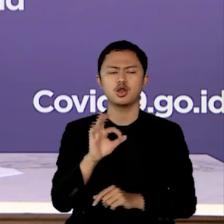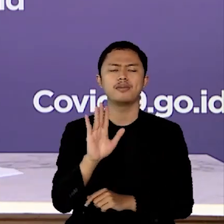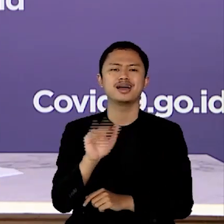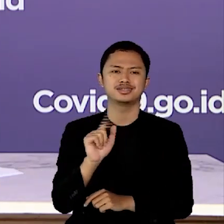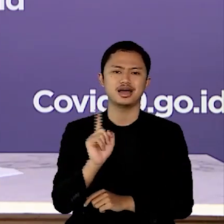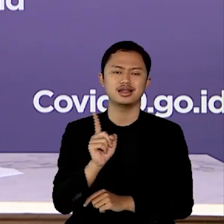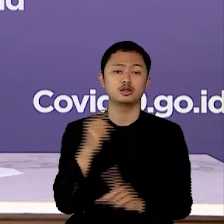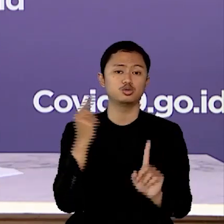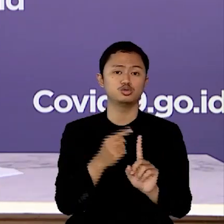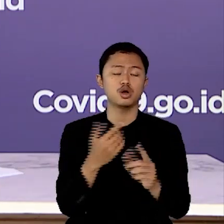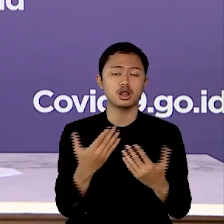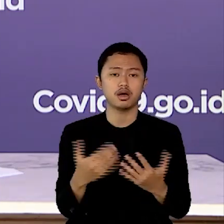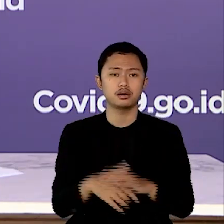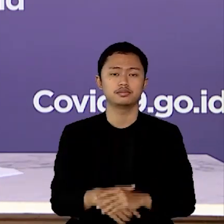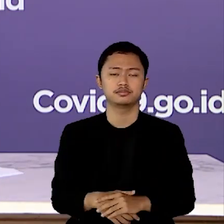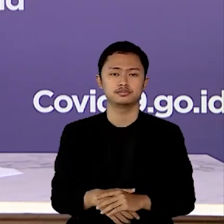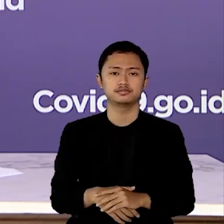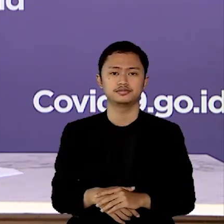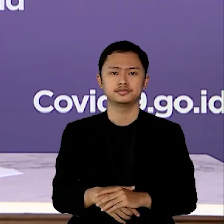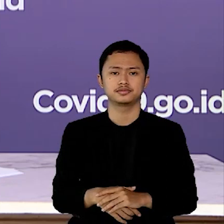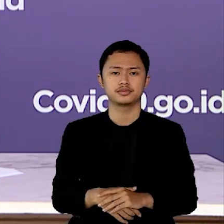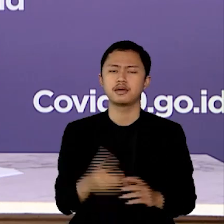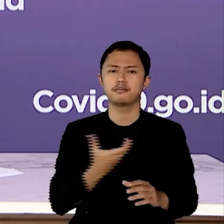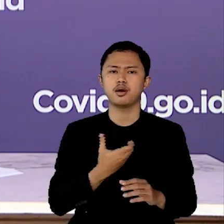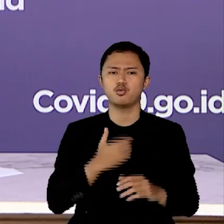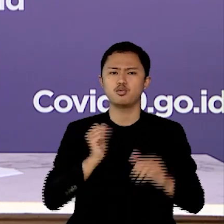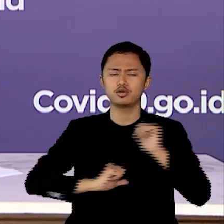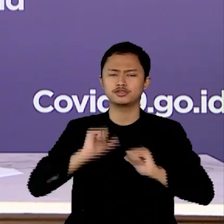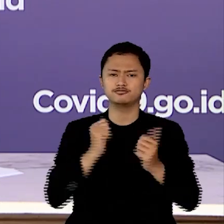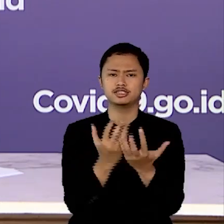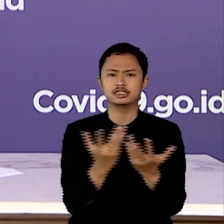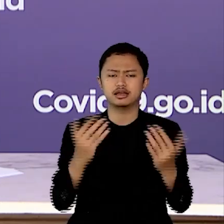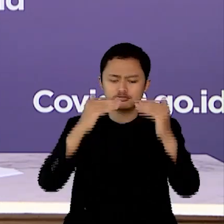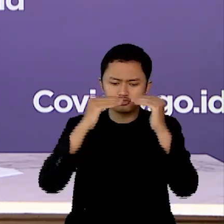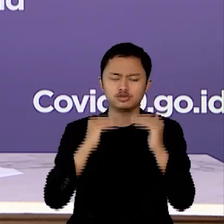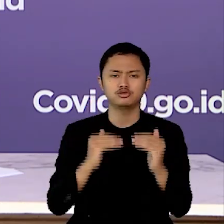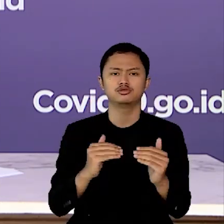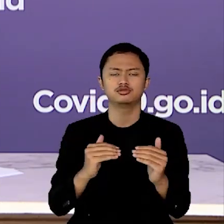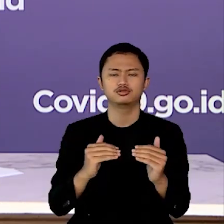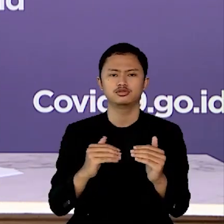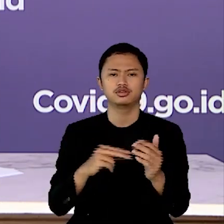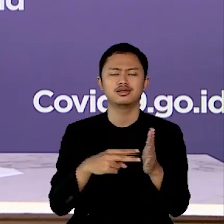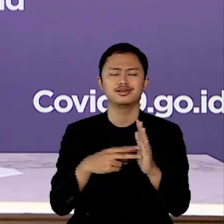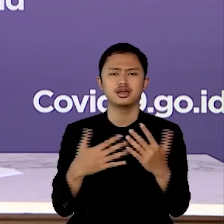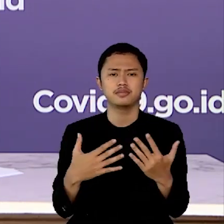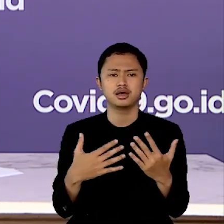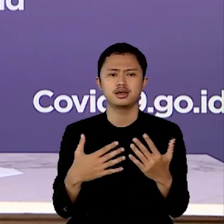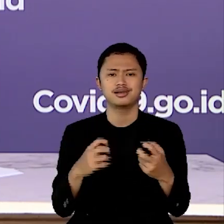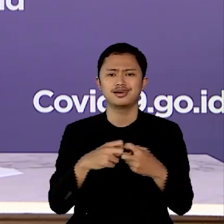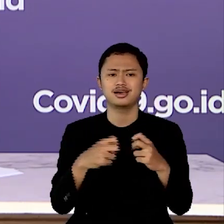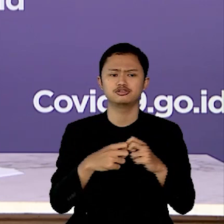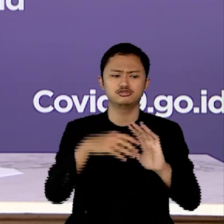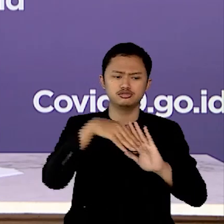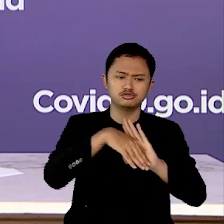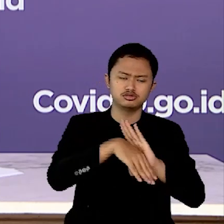dan tujuan diberlakukannya PPKI mikro adalah untuk menekan mobilitas masyarakat sehingga angka penularan dapat